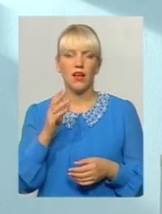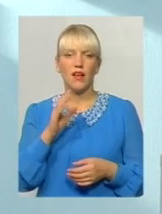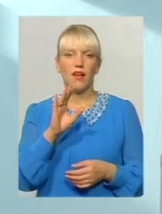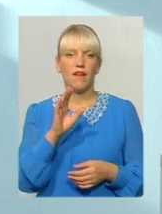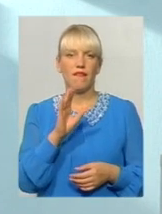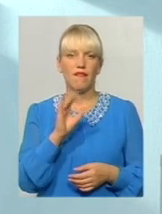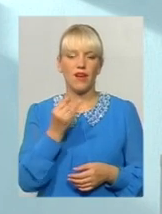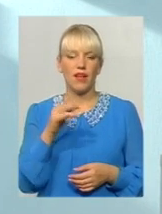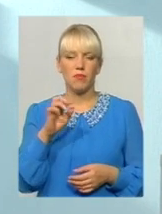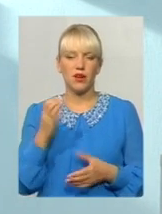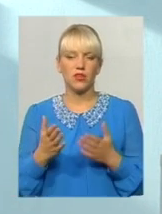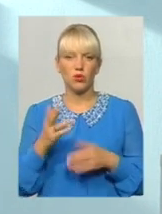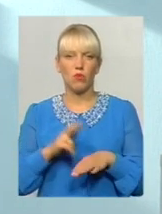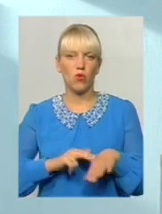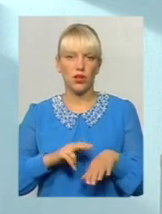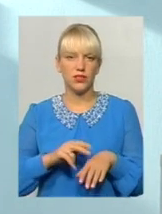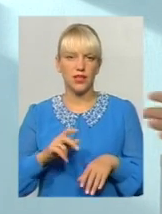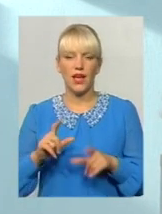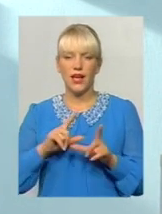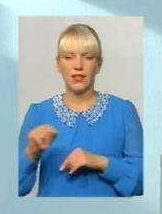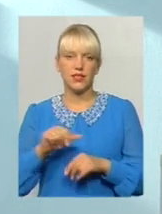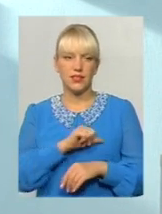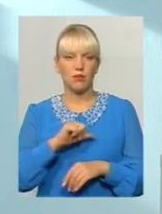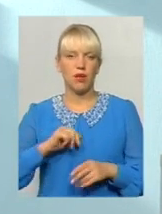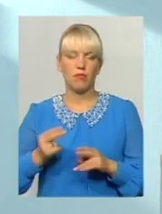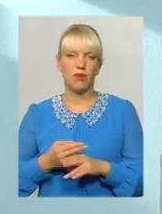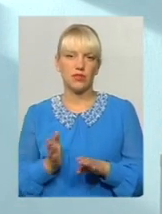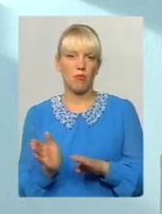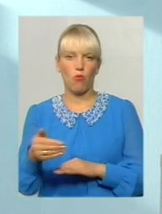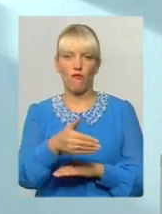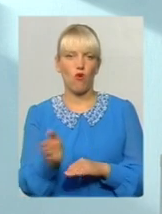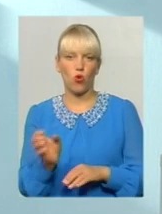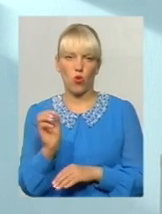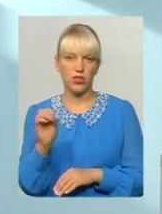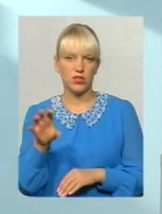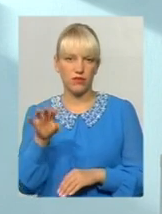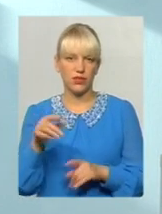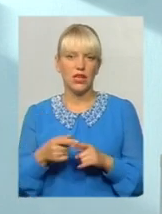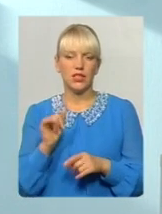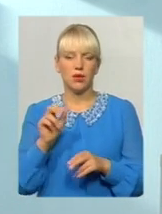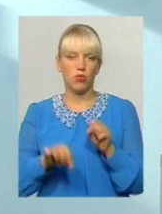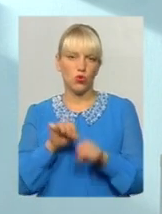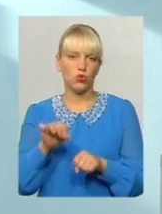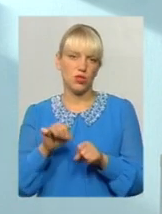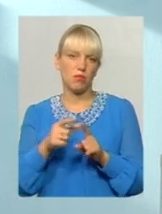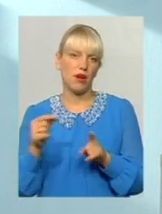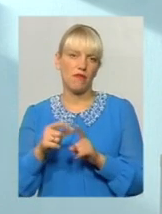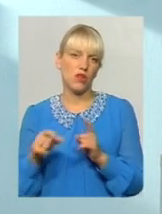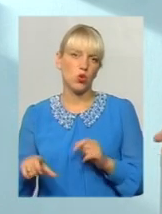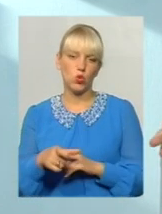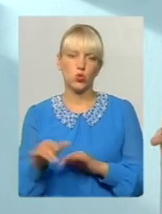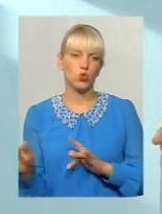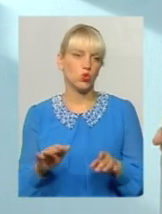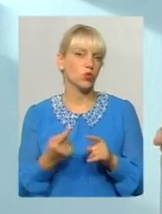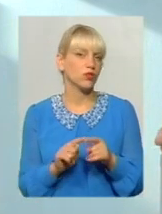да, де працівники поліції теж їздять без будь-яких поворотів, порушуючи правила дорожнього руху, і це не якесь